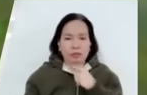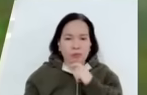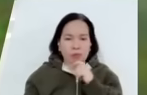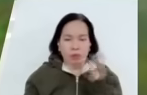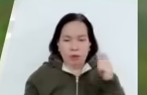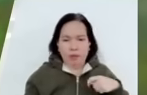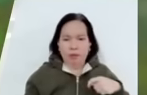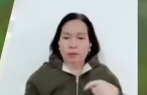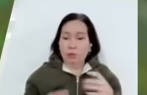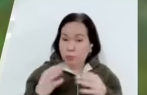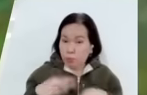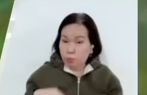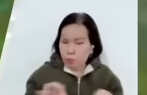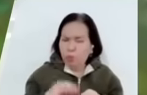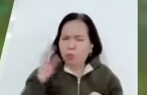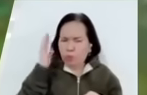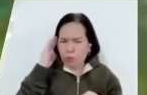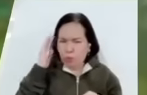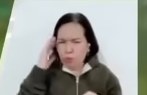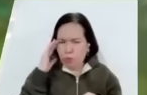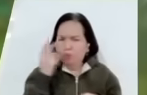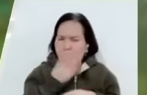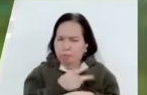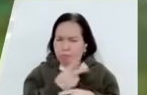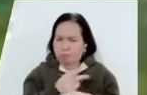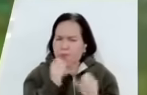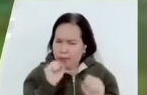Kim at sagot ko kayo, 24 oras.